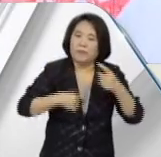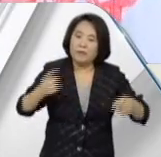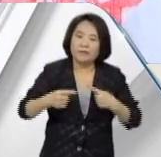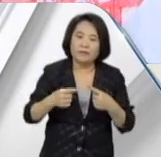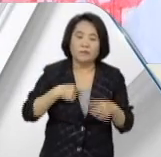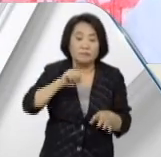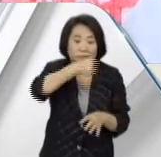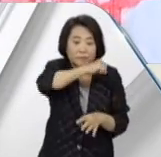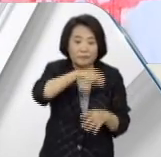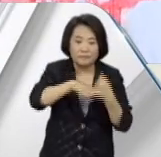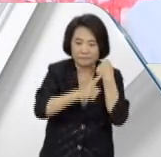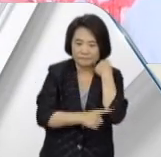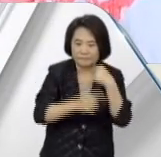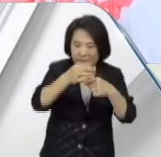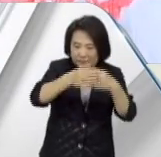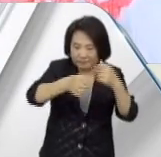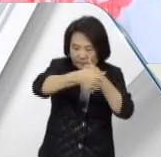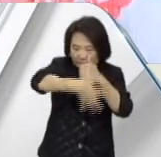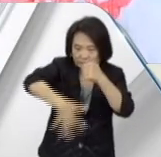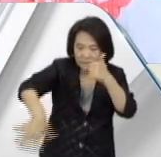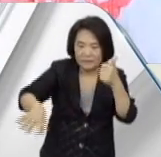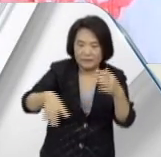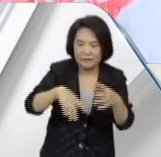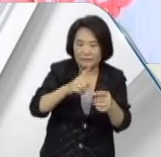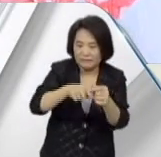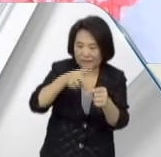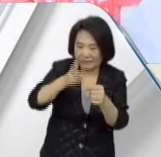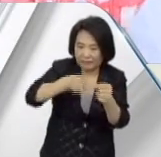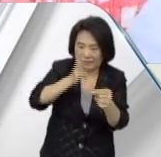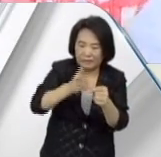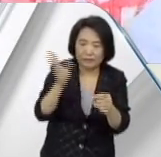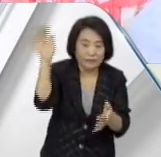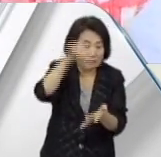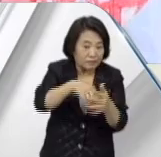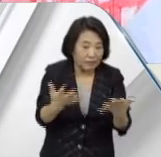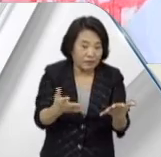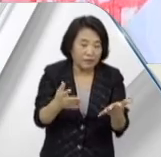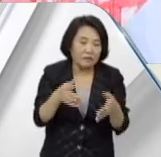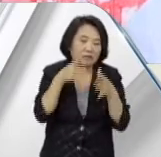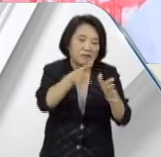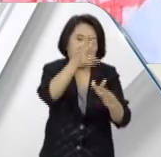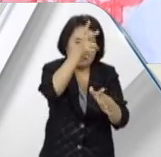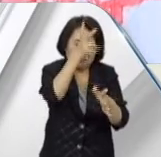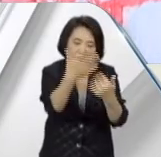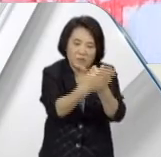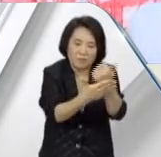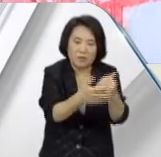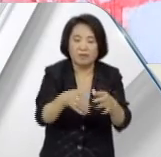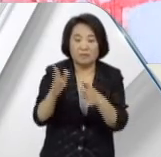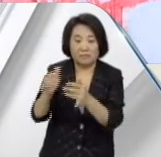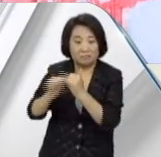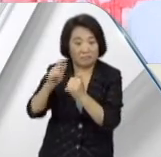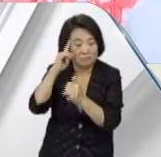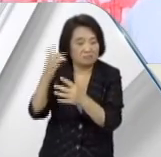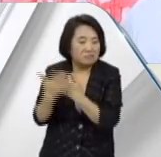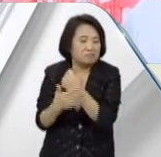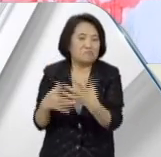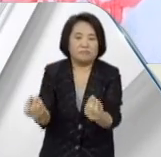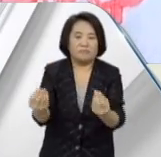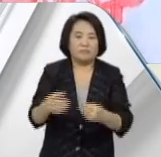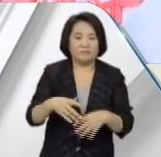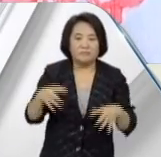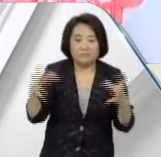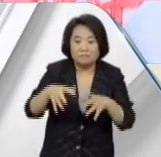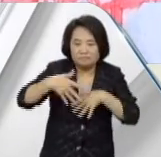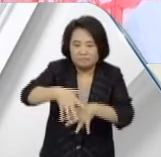的司法体系花了三年的时间，最后还是没有能够保障人民的这个